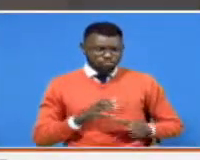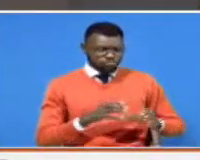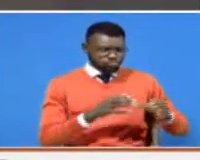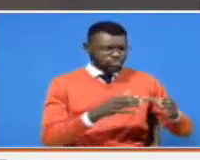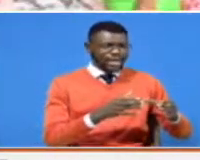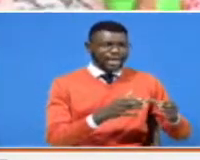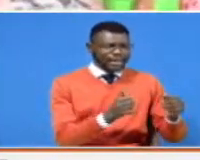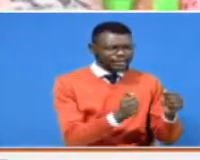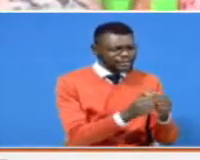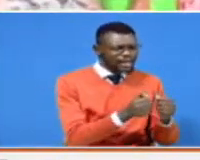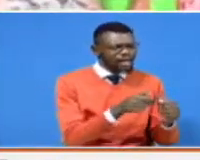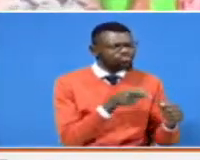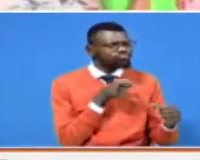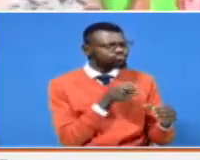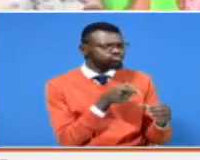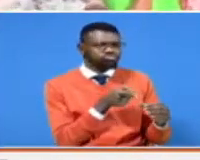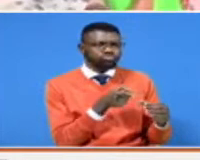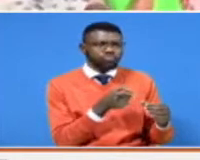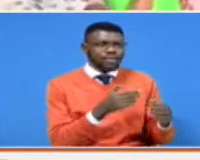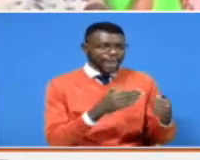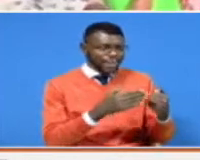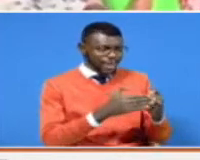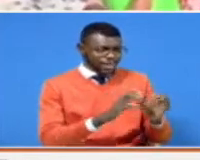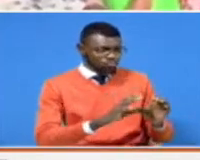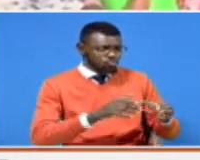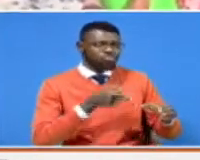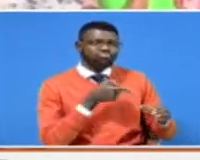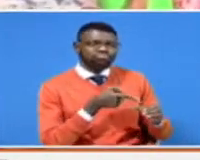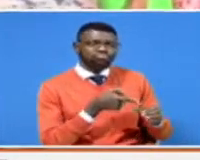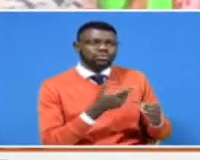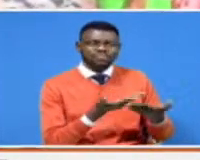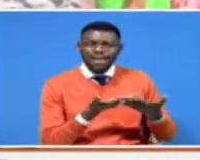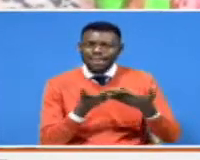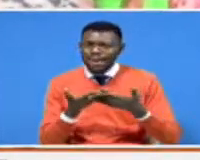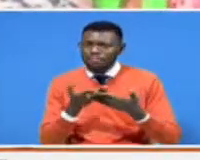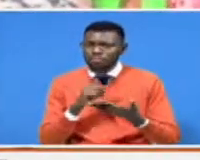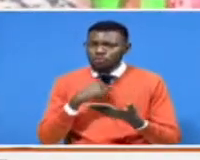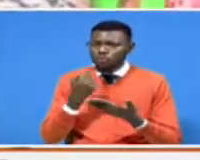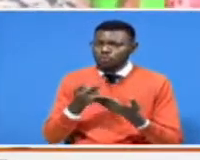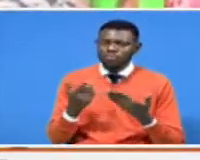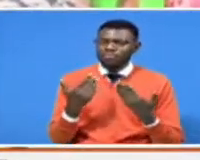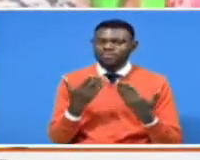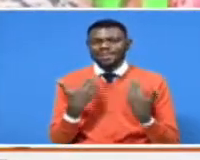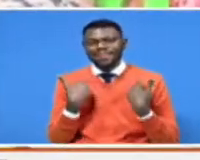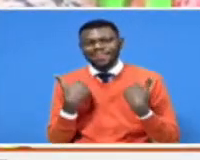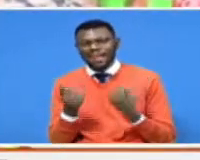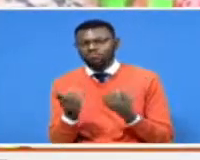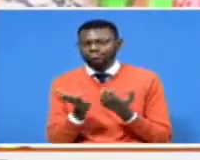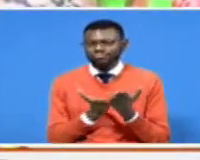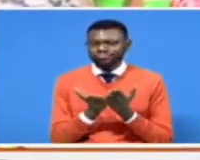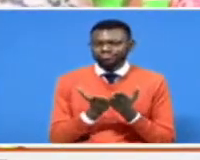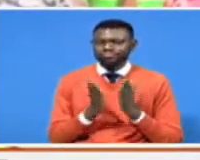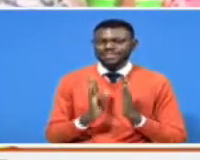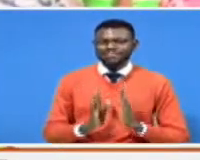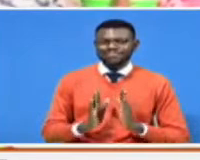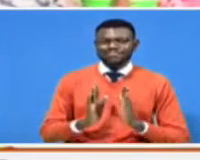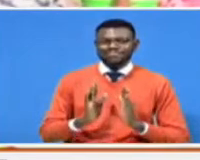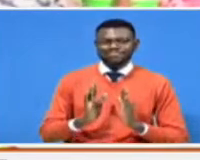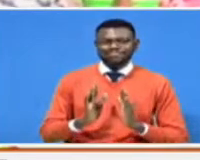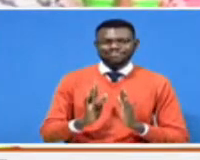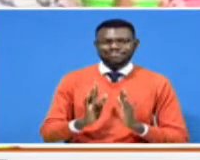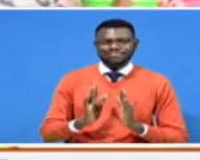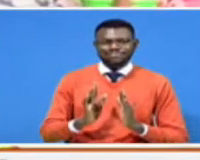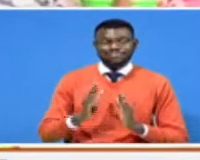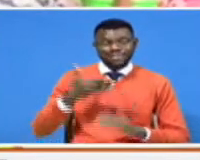9 kati ya 10 wanaojifungua hufanya hivyo chini ya usaidizi wa wahudumu wa afya waliohitimu. Aidha,